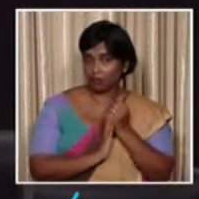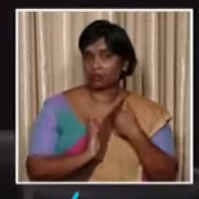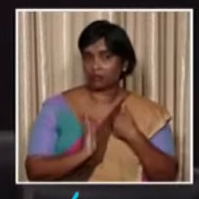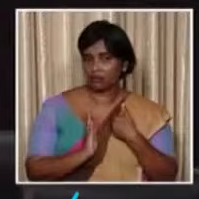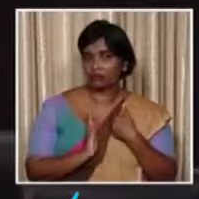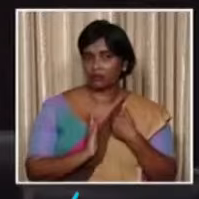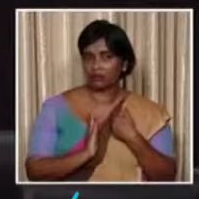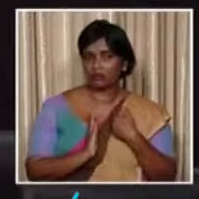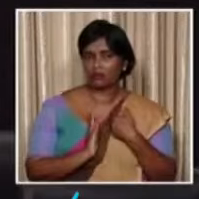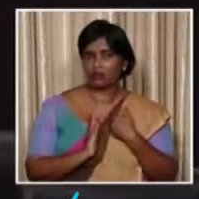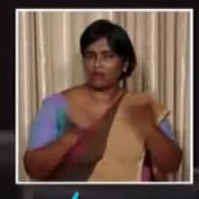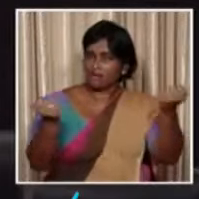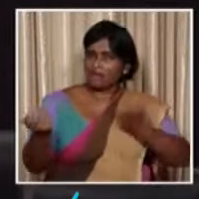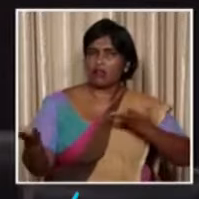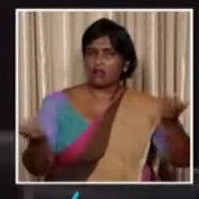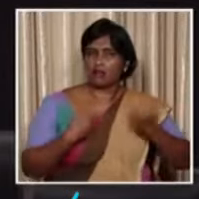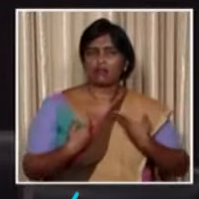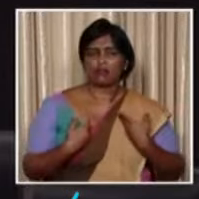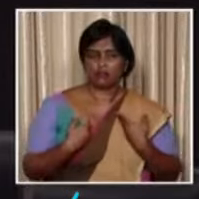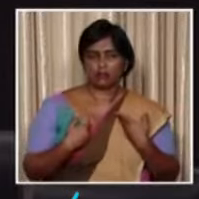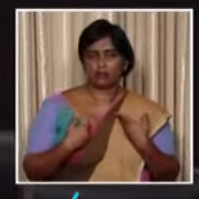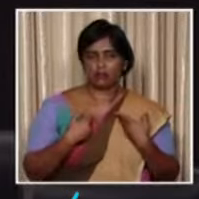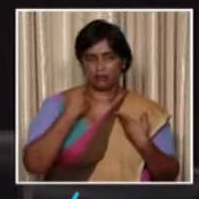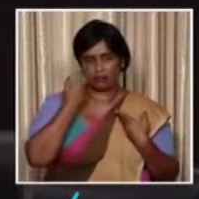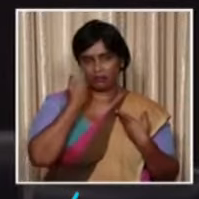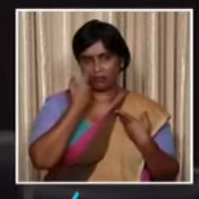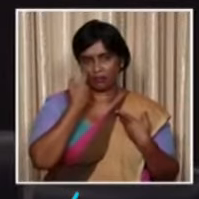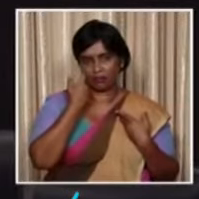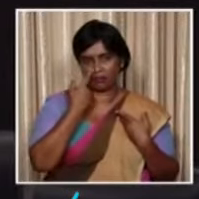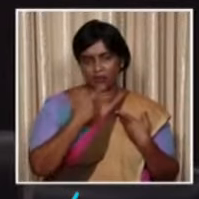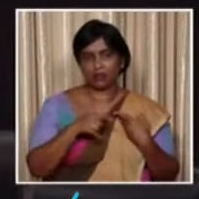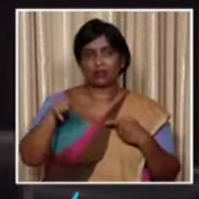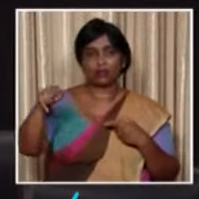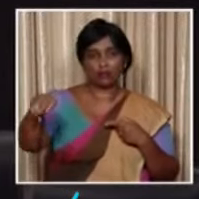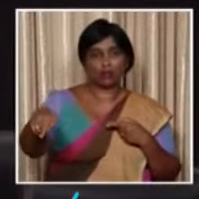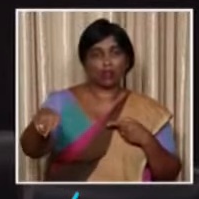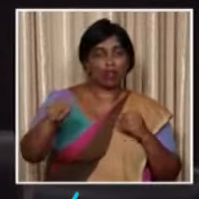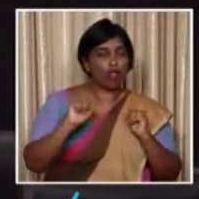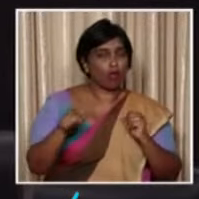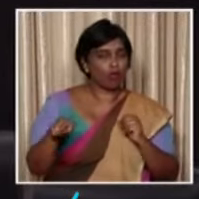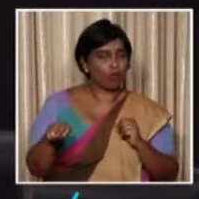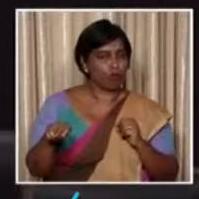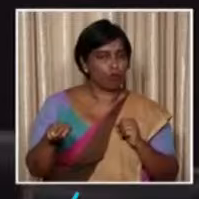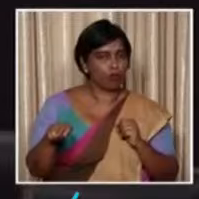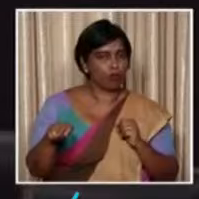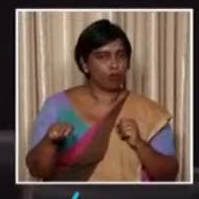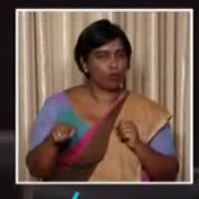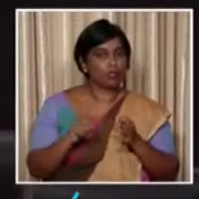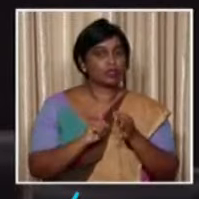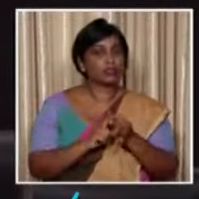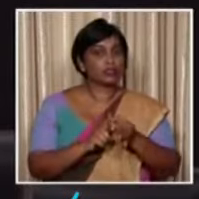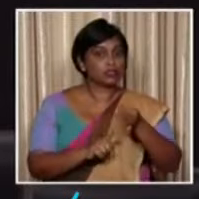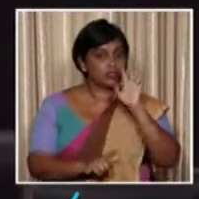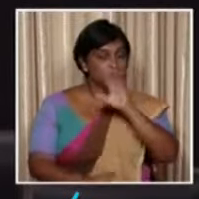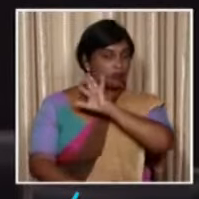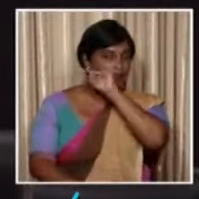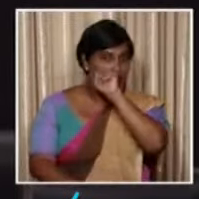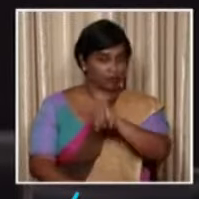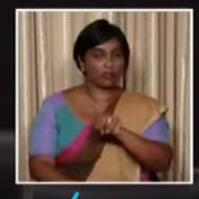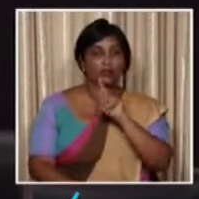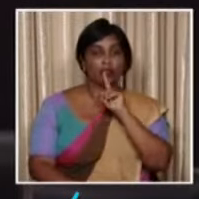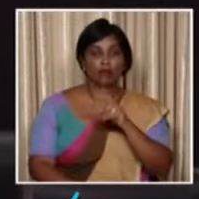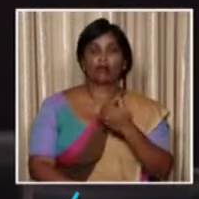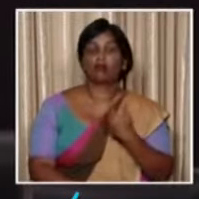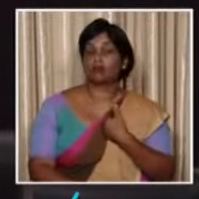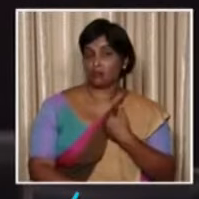වරප්‍රසාද මට චරිත ඝාතනයක් එතකොට මෙතනදී වෙන්නේ මොකද්ද ජනාධිපතිතුමා ඇවිල්ලා කියනවා